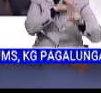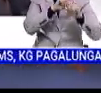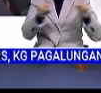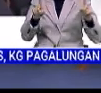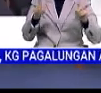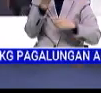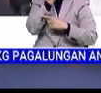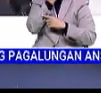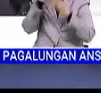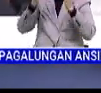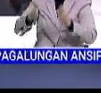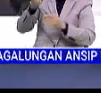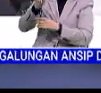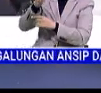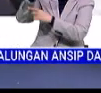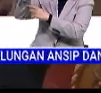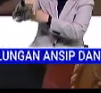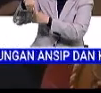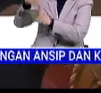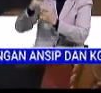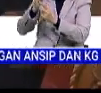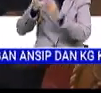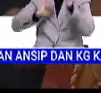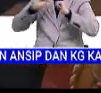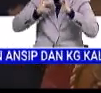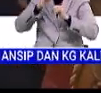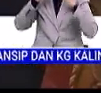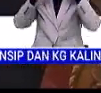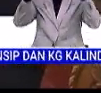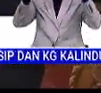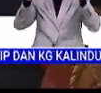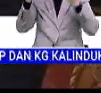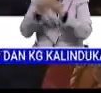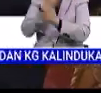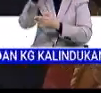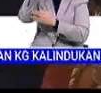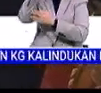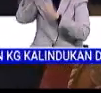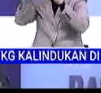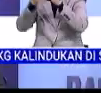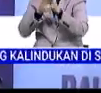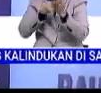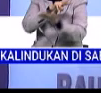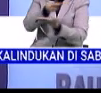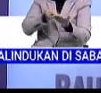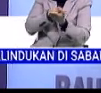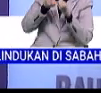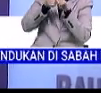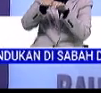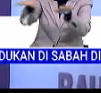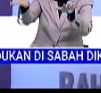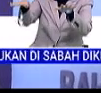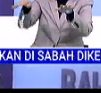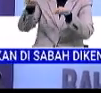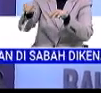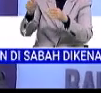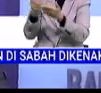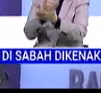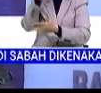sedangkan kesalahan orang kenamaan maupun selebriti terkenal hanya diketahui selepas gambar atau video mereka